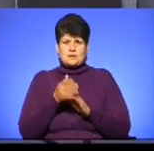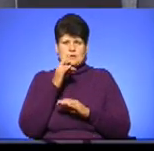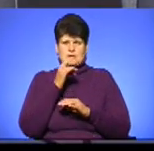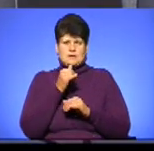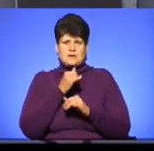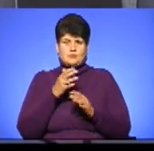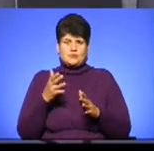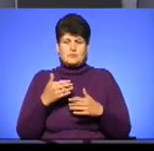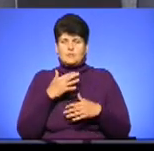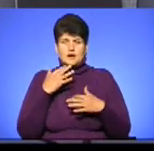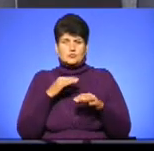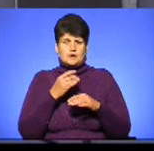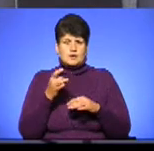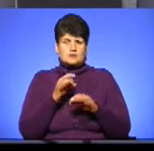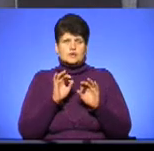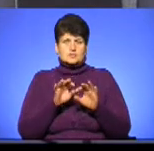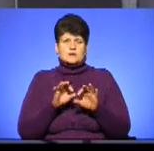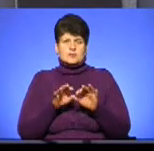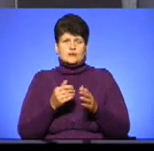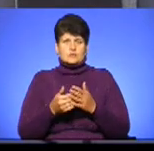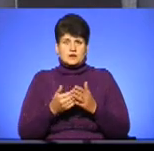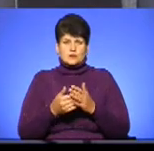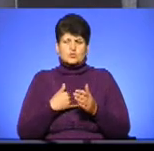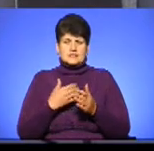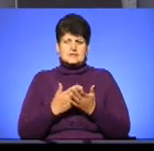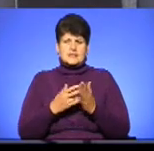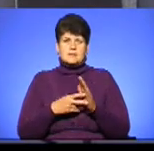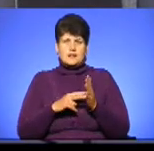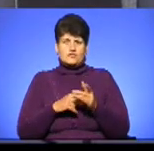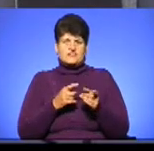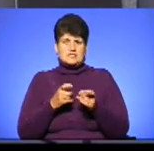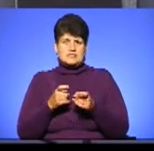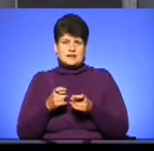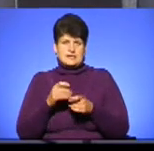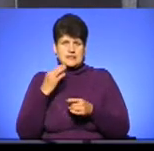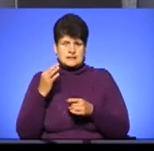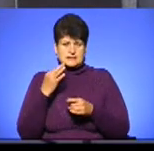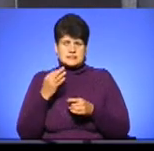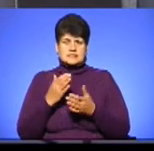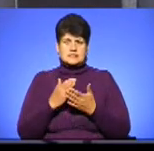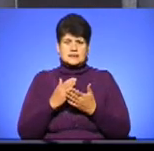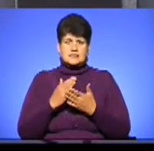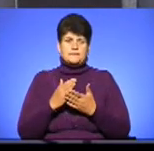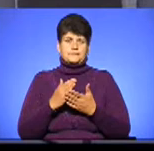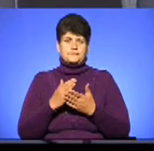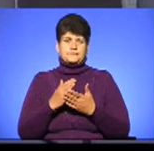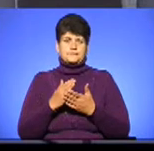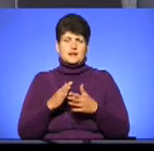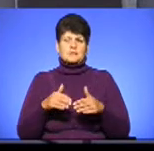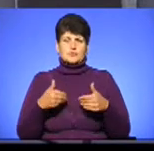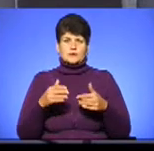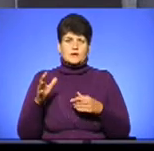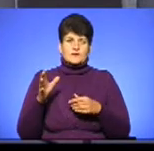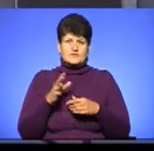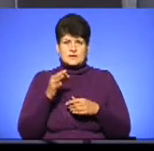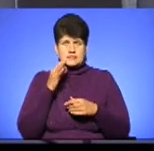доводилося пояснювати, роз'яснювати такі приклади. У нас і планові серед лисиць, і навіть ми взагалі рекомендуємо всі лисиці,